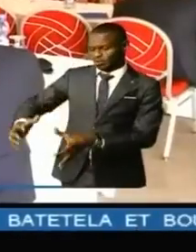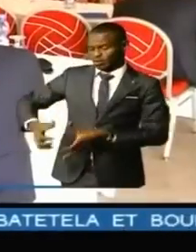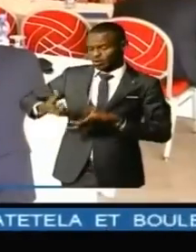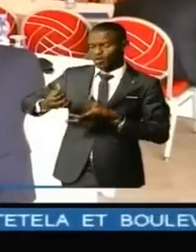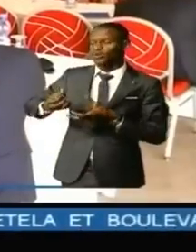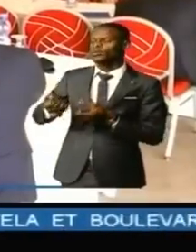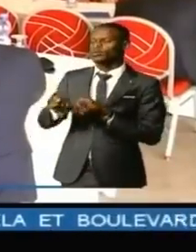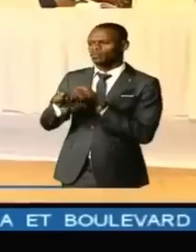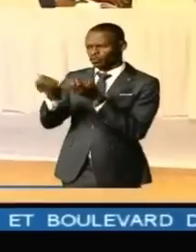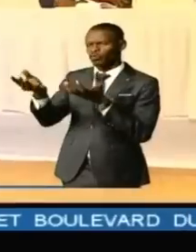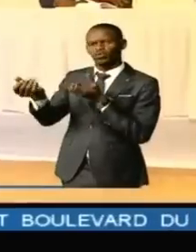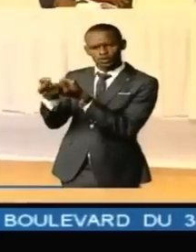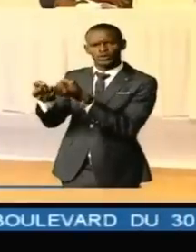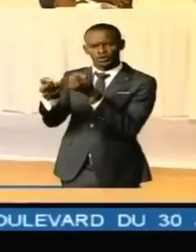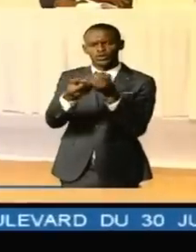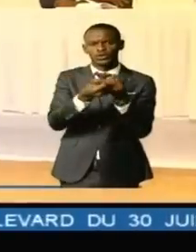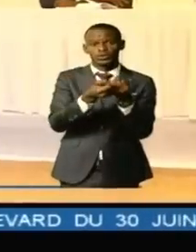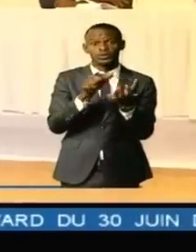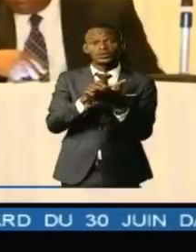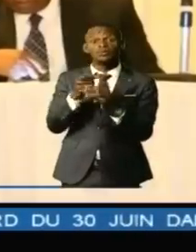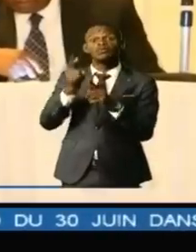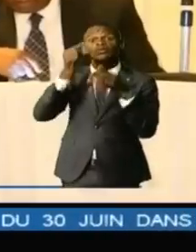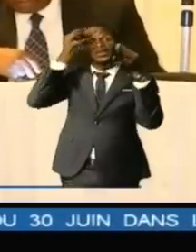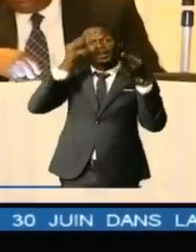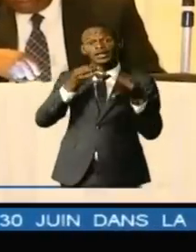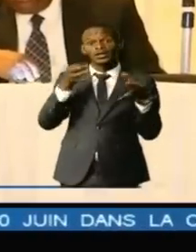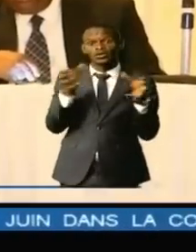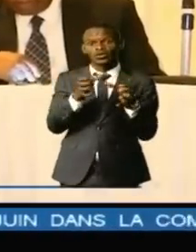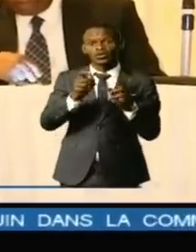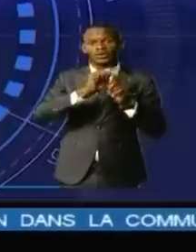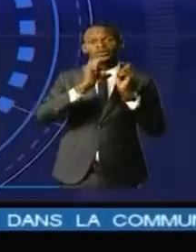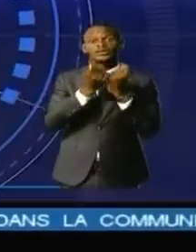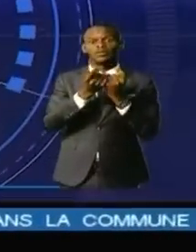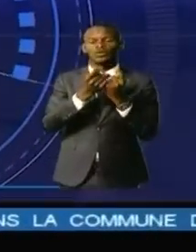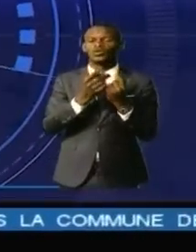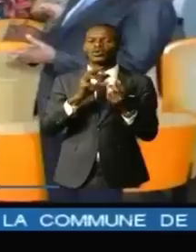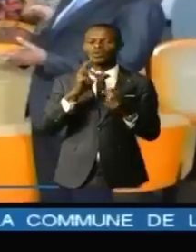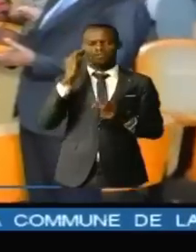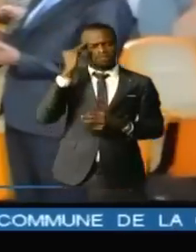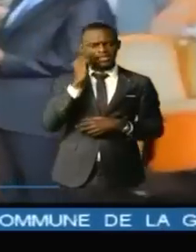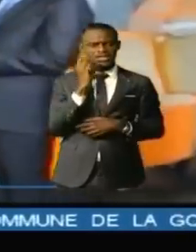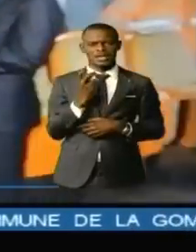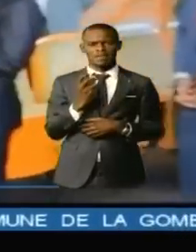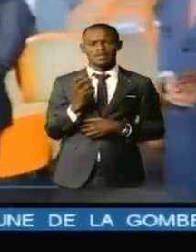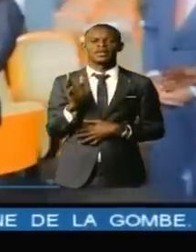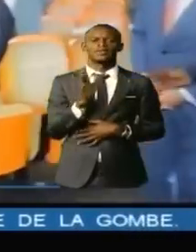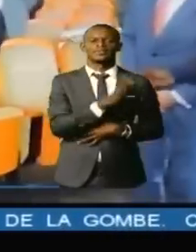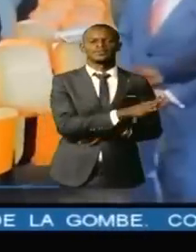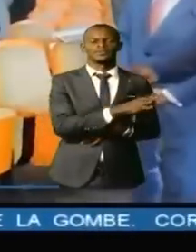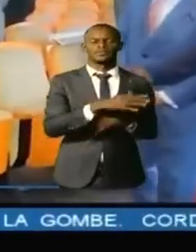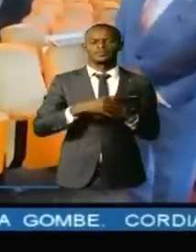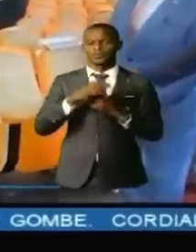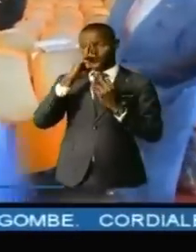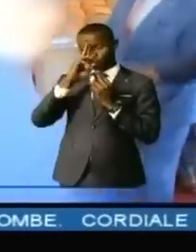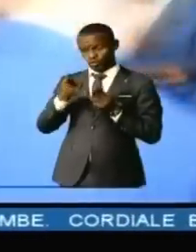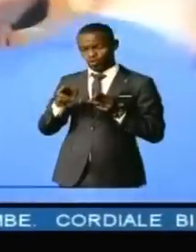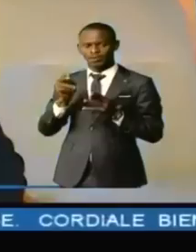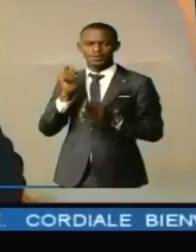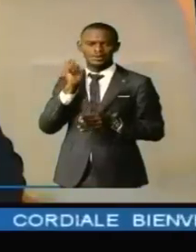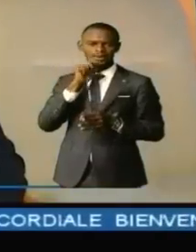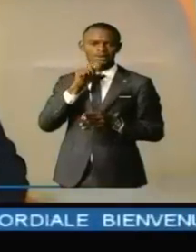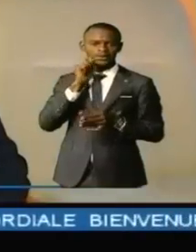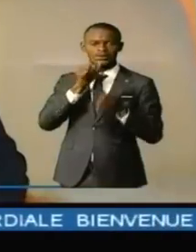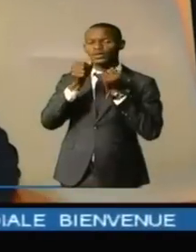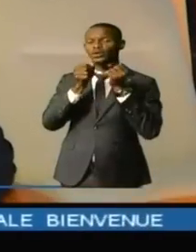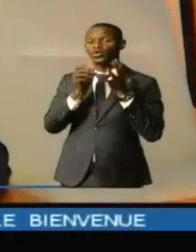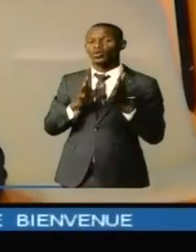des résolutions de la table ronde clôturée par la ministre de Mines. Hommage à l'ancien combattant congolais, le